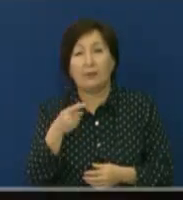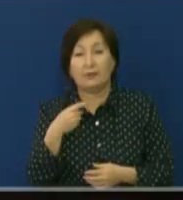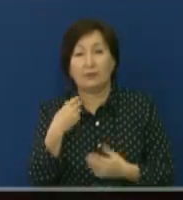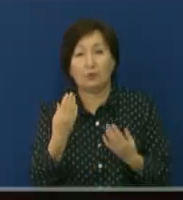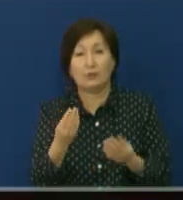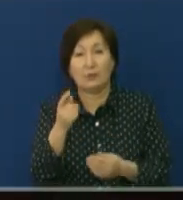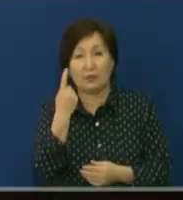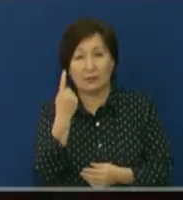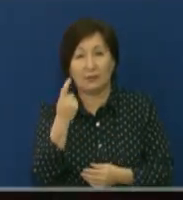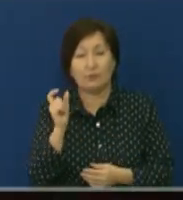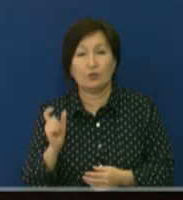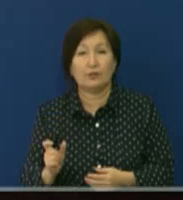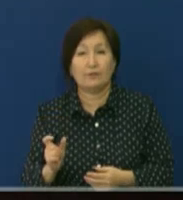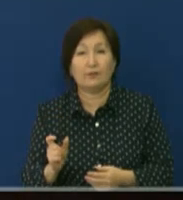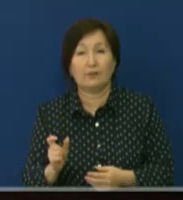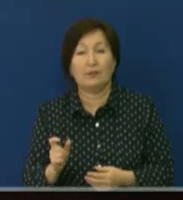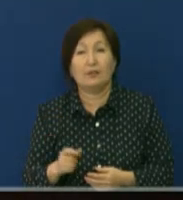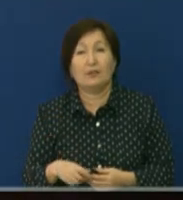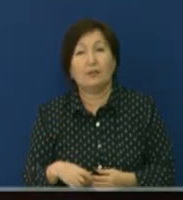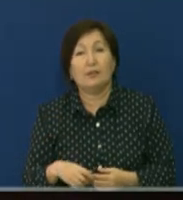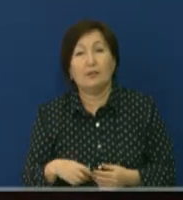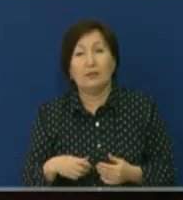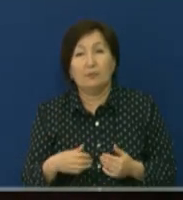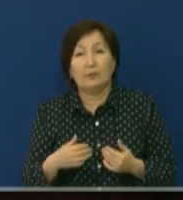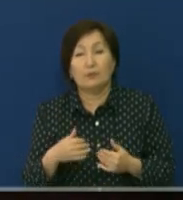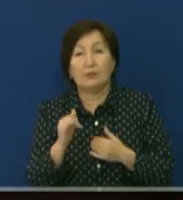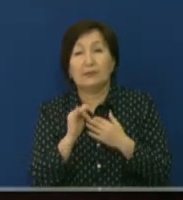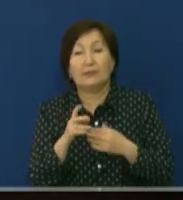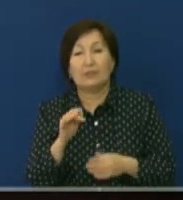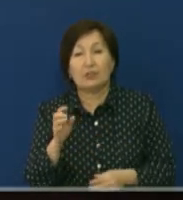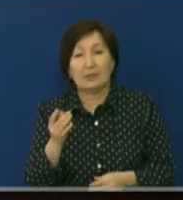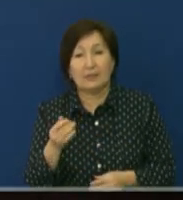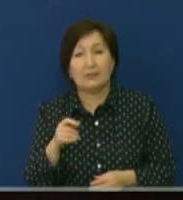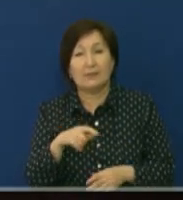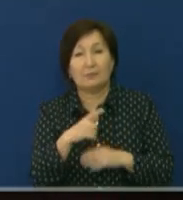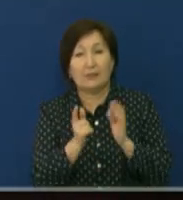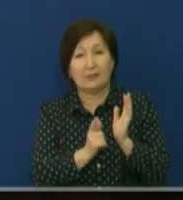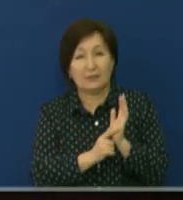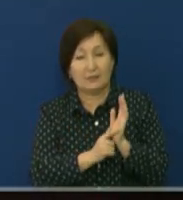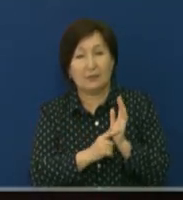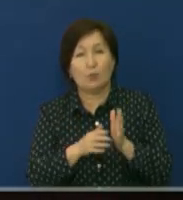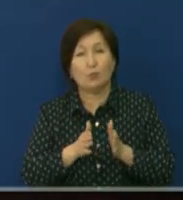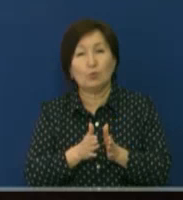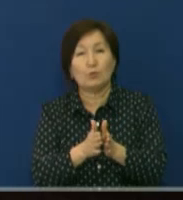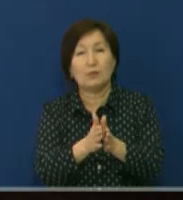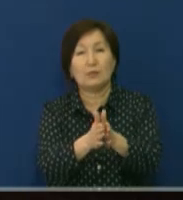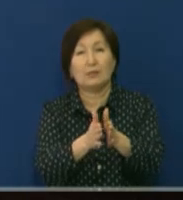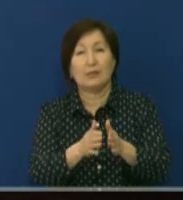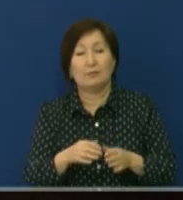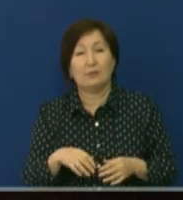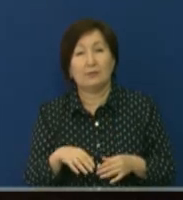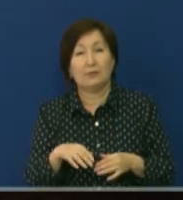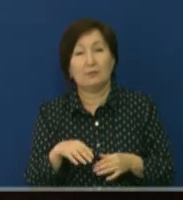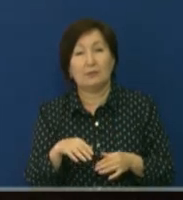. учитель иртышская 17 в них узкие камеры которые нужно отдельно вывозить в контейнер и